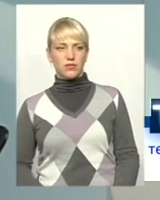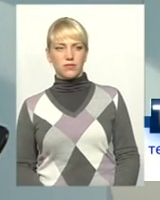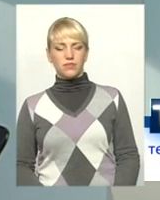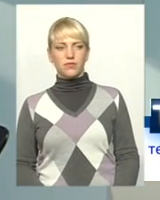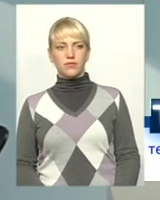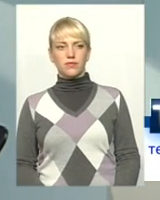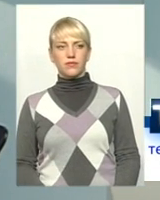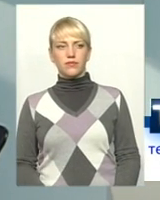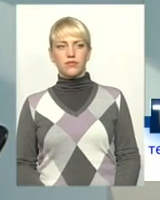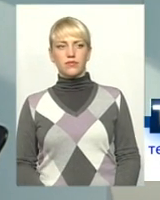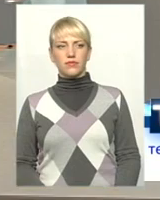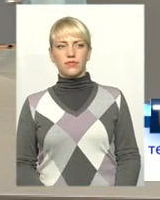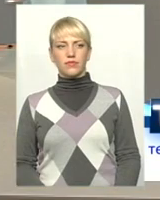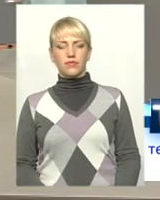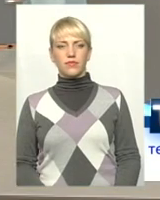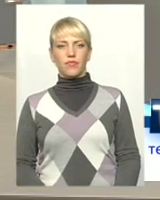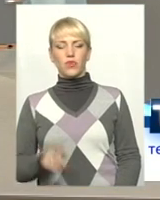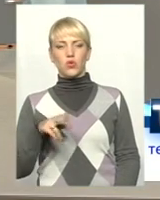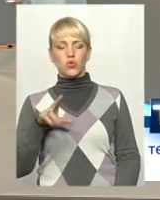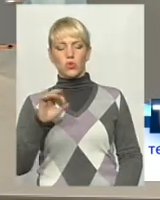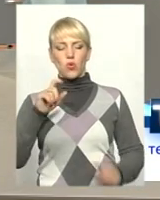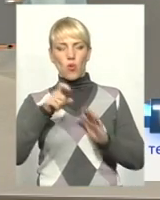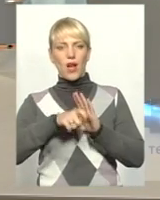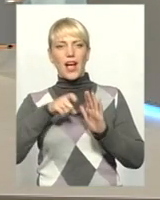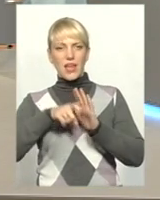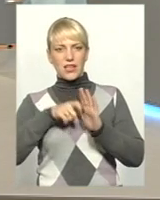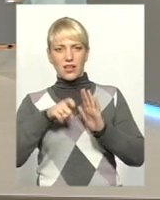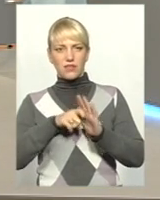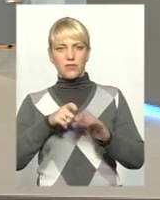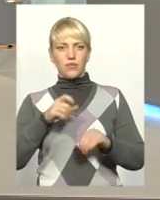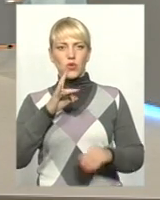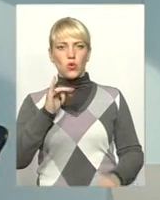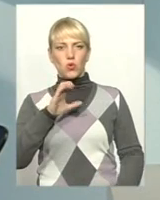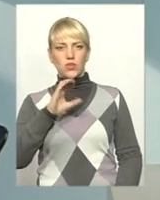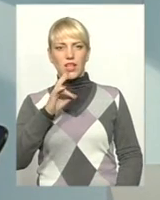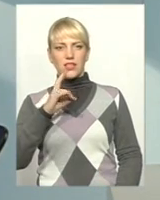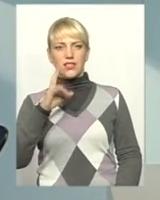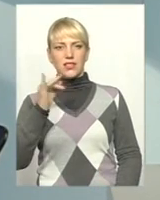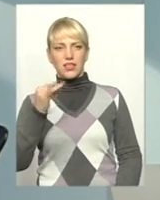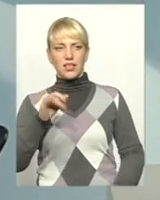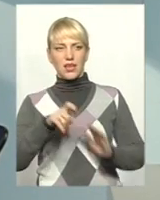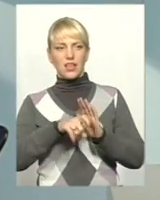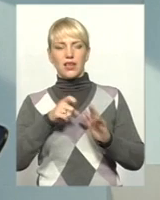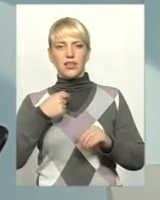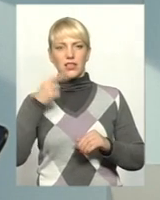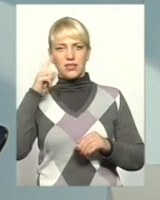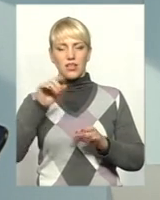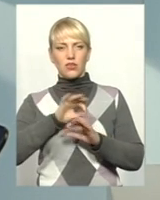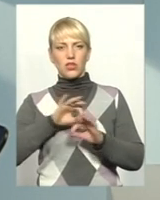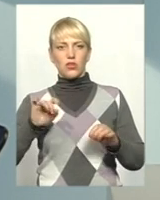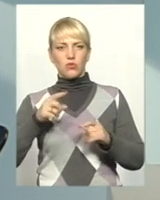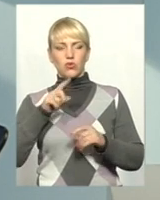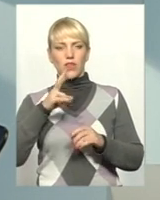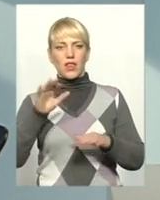Дякую. На рахунок кар'єрів я хочу сказати, що Русанівський кар'єр я знаю дуже добре, тому що він